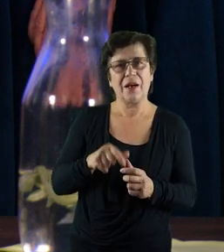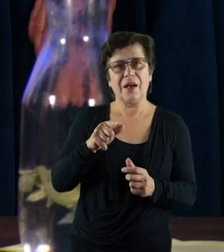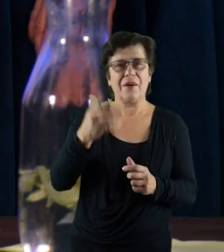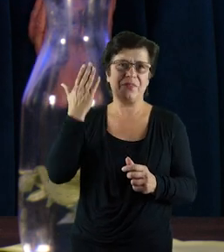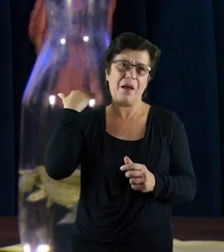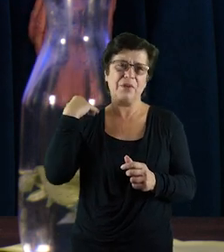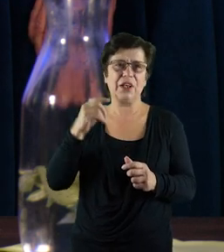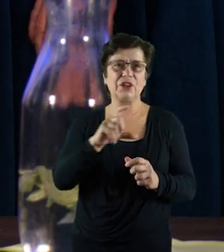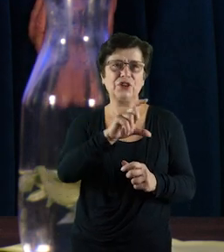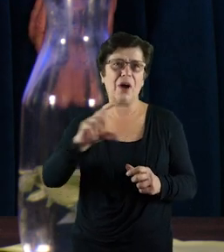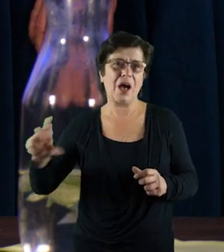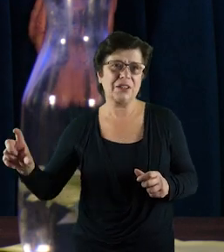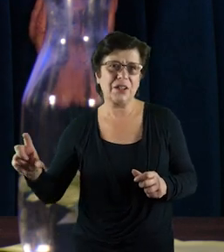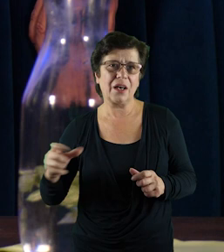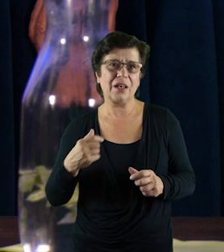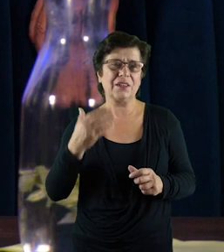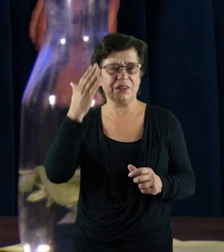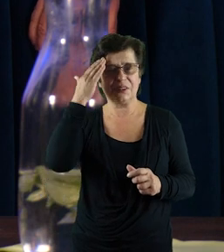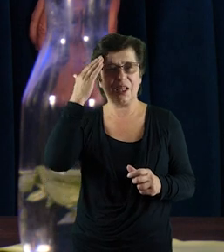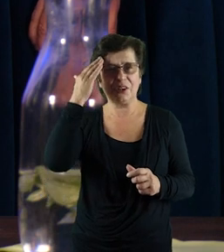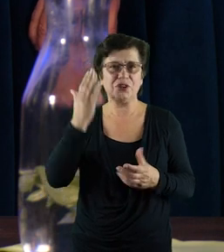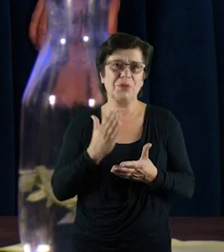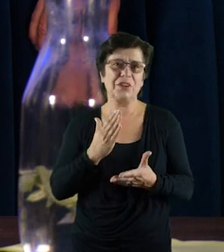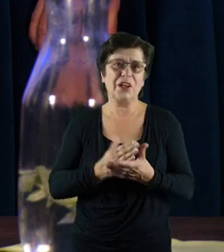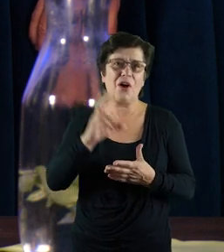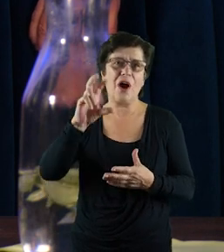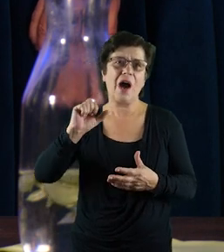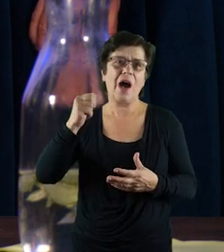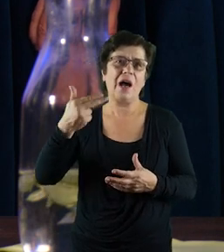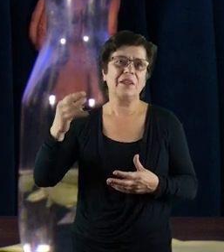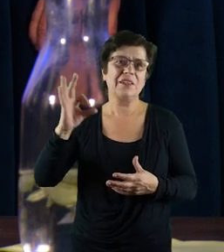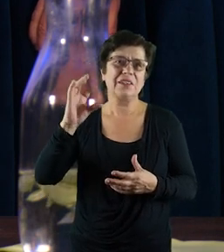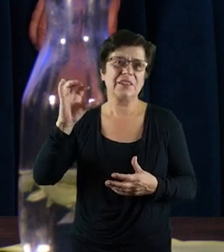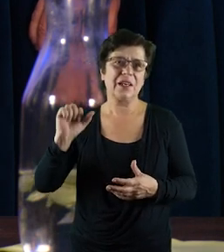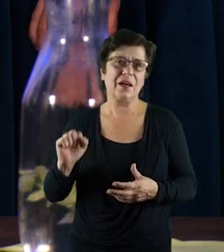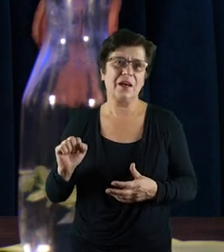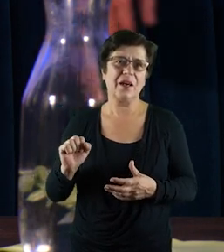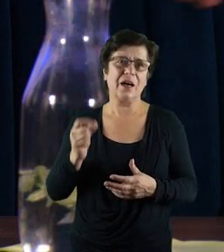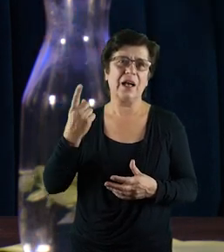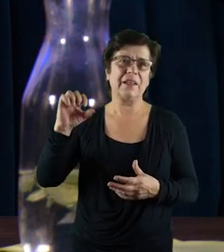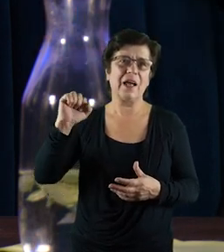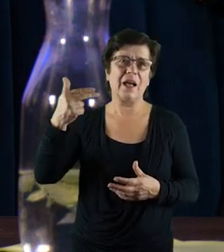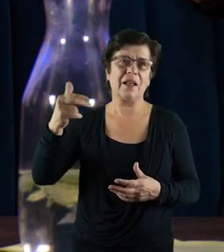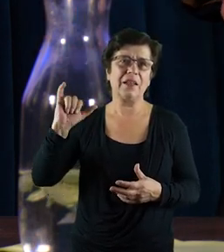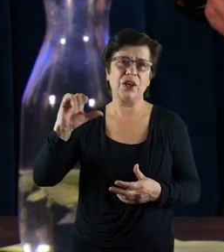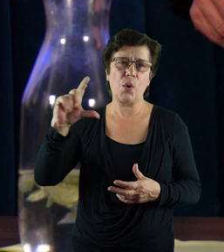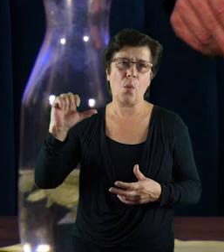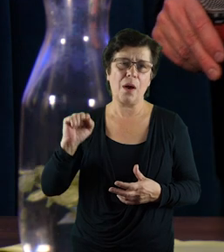tamtych czasach, w latach 30., no właściwie znaliśmy Daniela Harmsa, który pisał podobne bardziej w duchu futurystycznym,